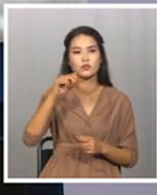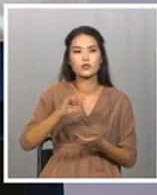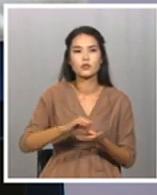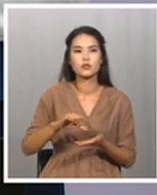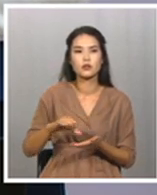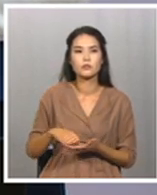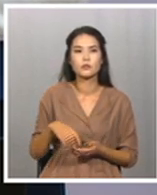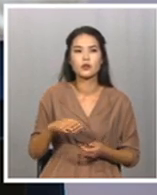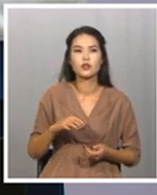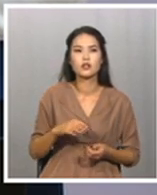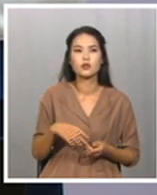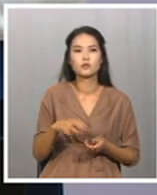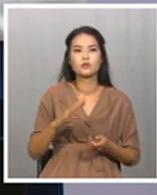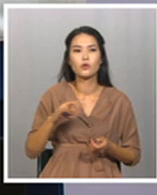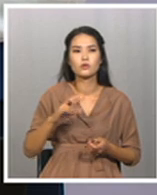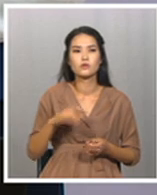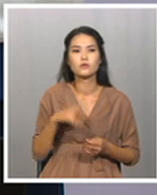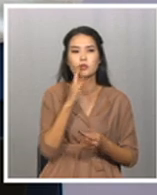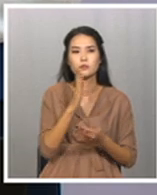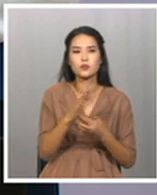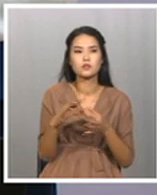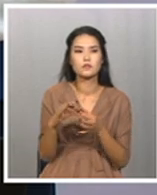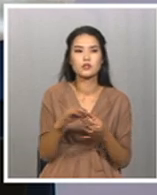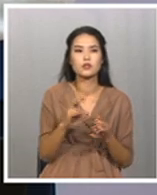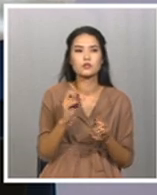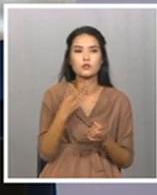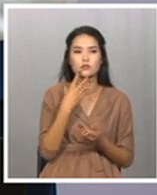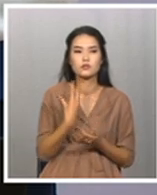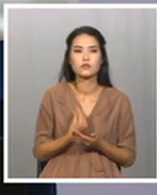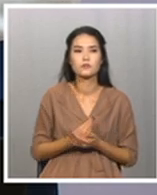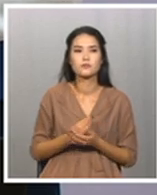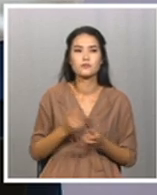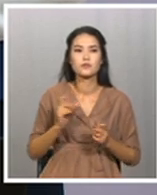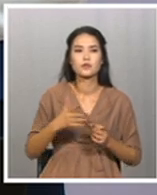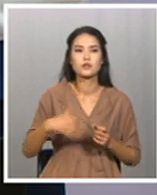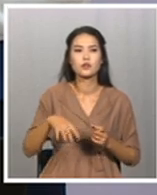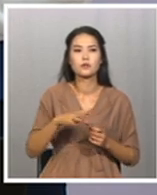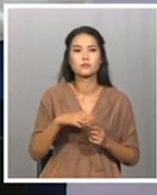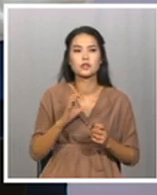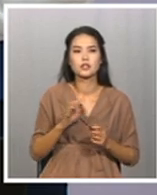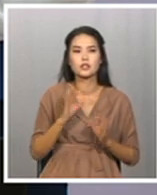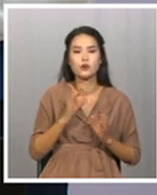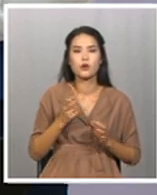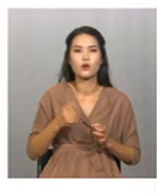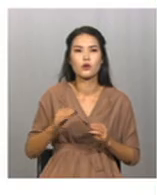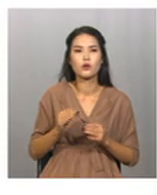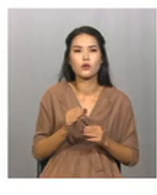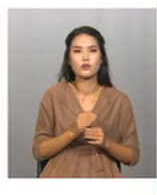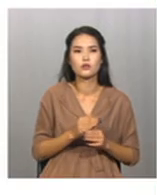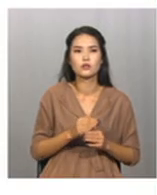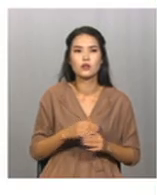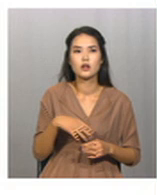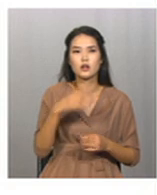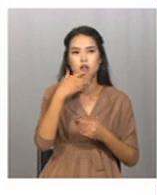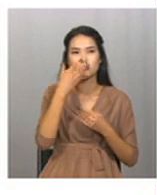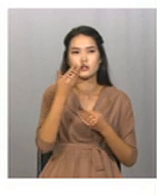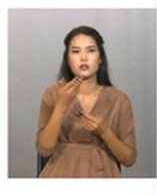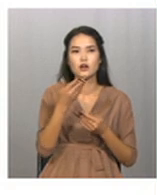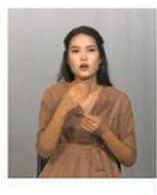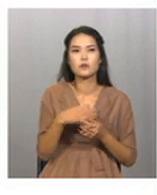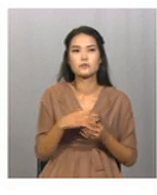романа Толстого напрямую связаны со своим народом и неотделимы от него. Следующее